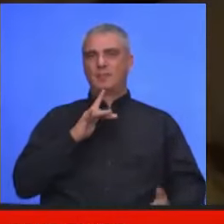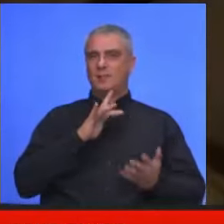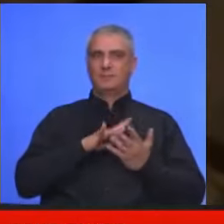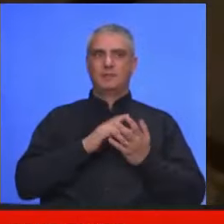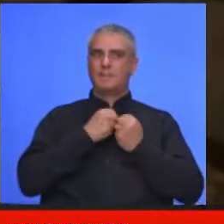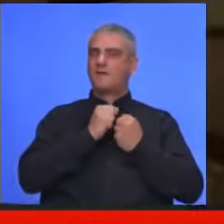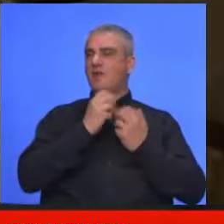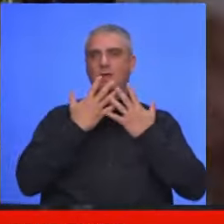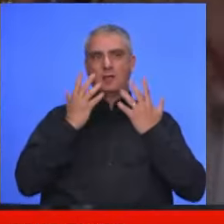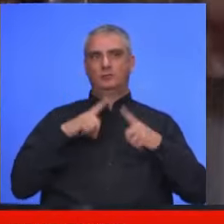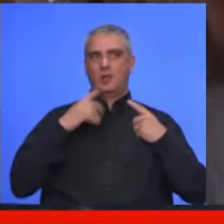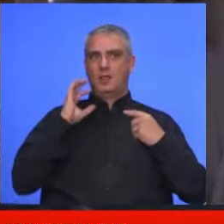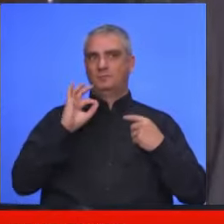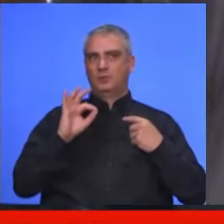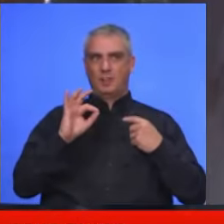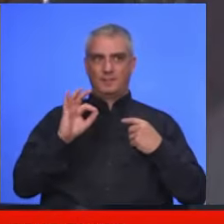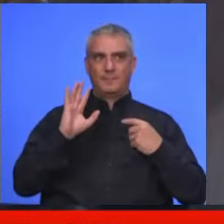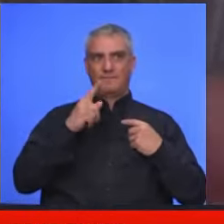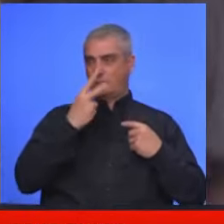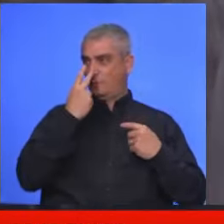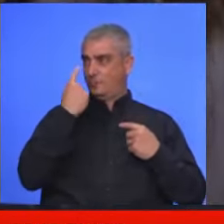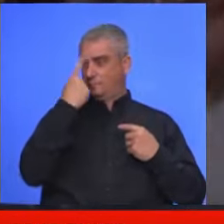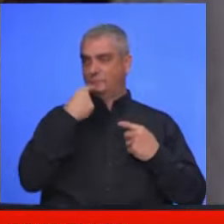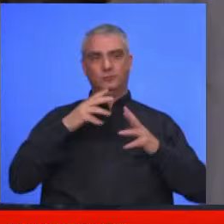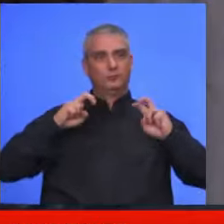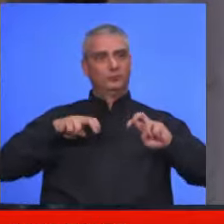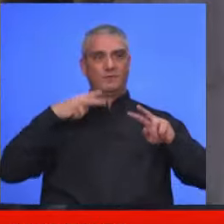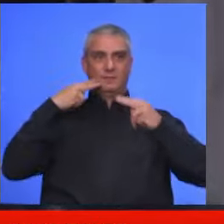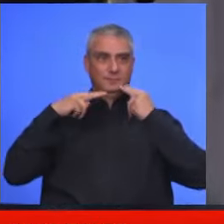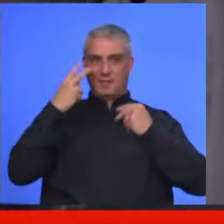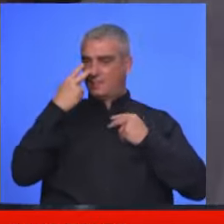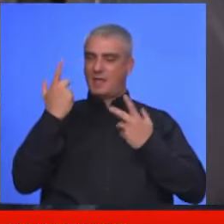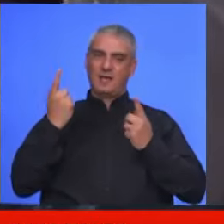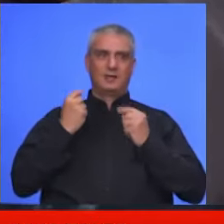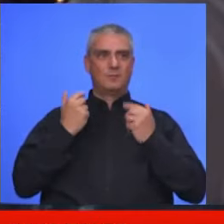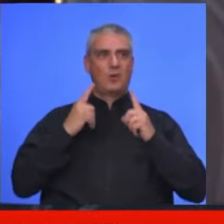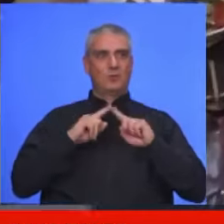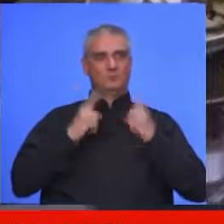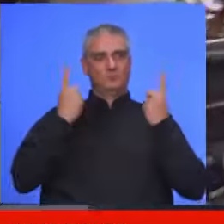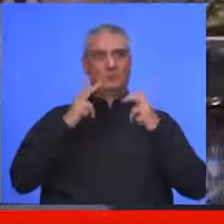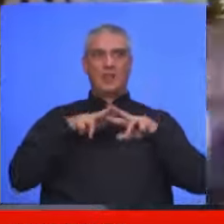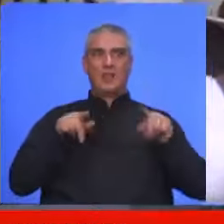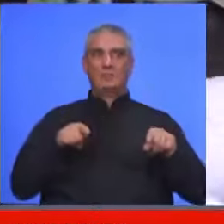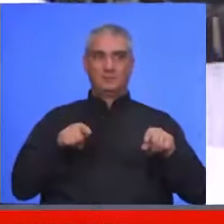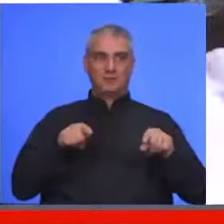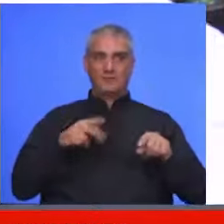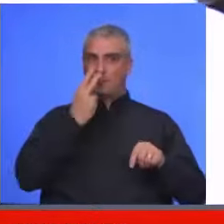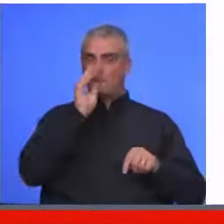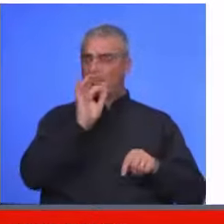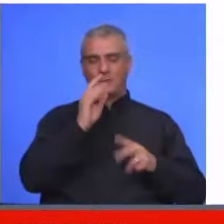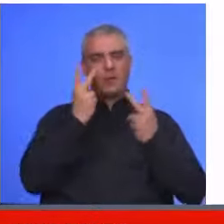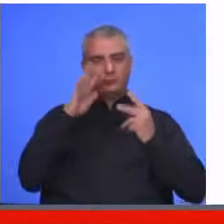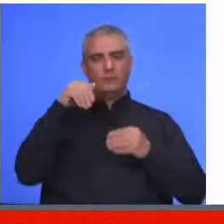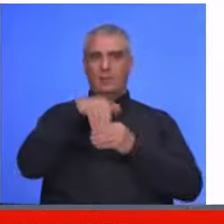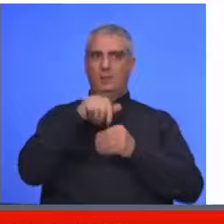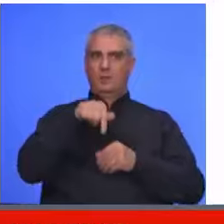הכי גדול של חייהם, אף שלמרית עין הישיבה במסעדה נראית אולי בדיסוננס למצב, מבחינתם חשוב להיות